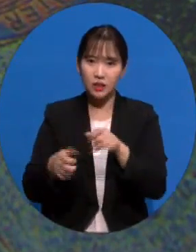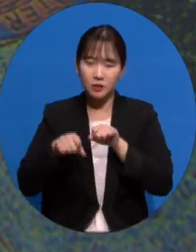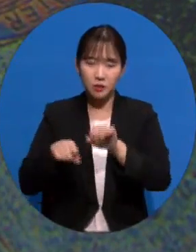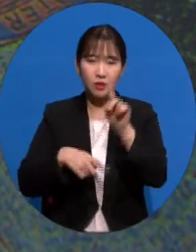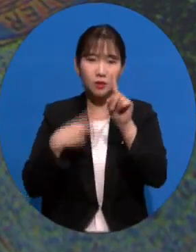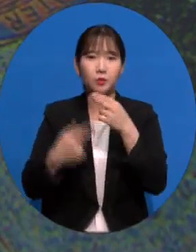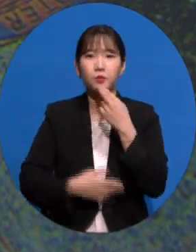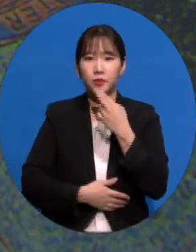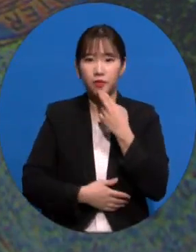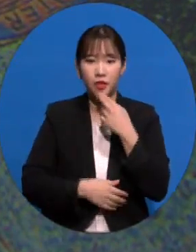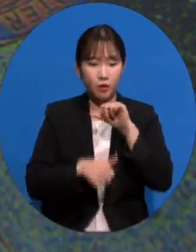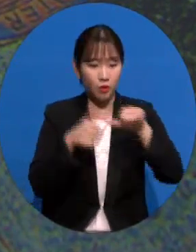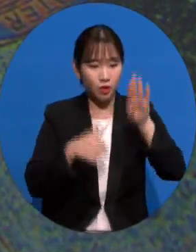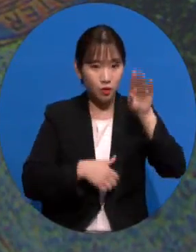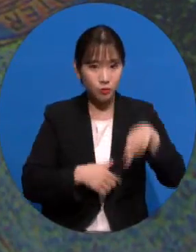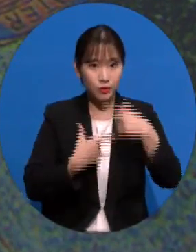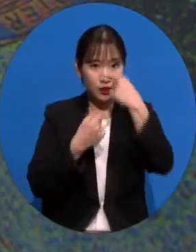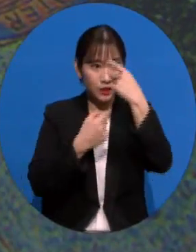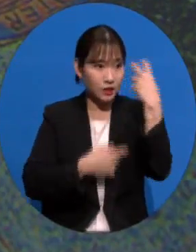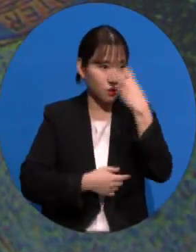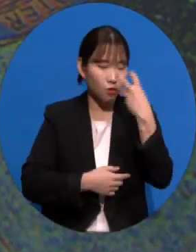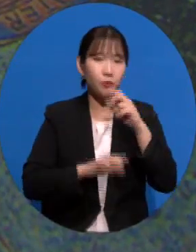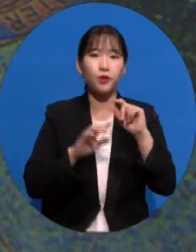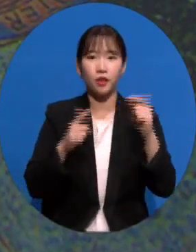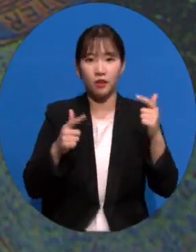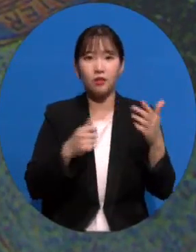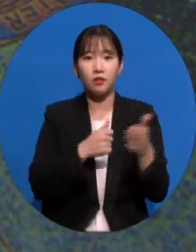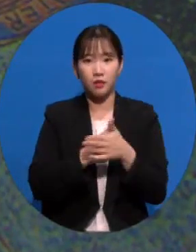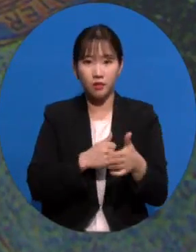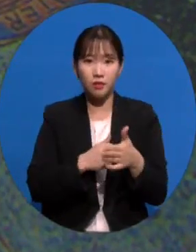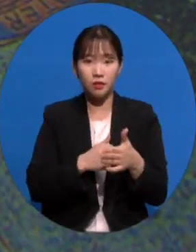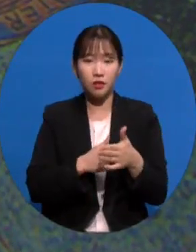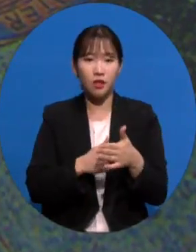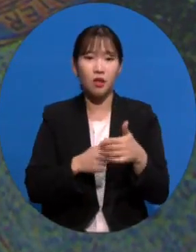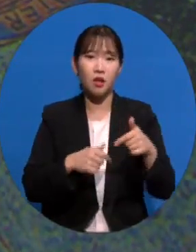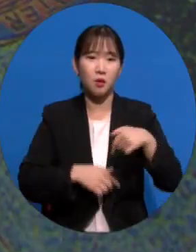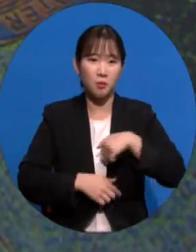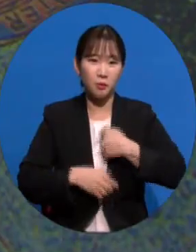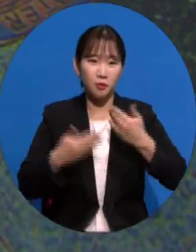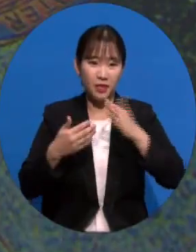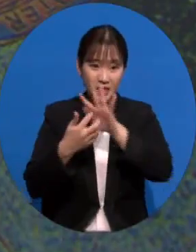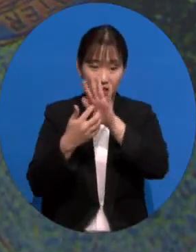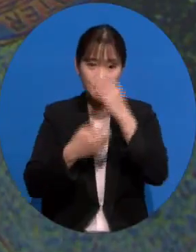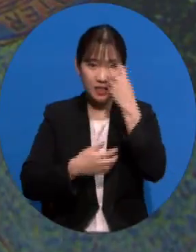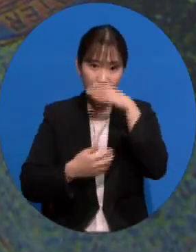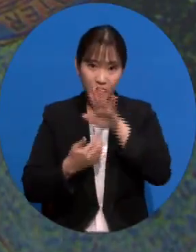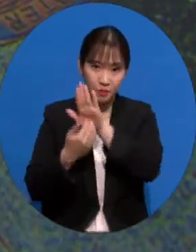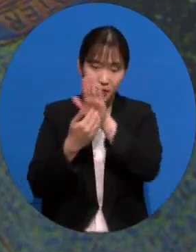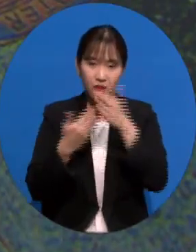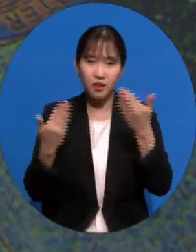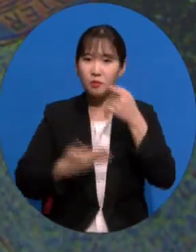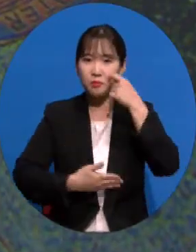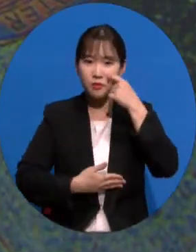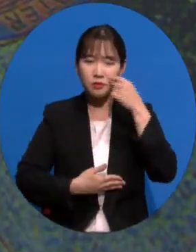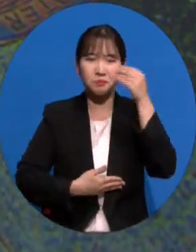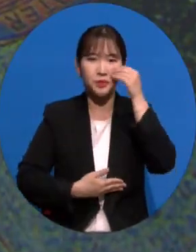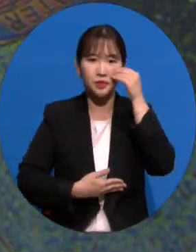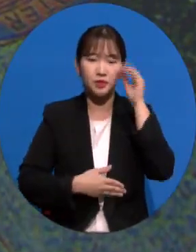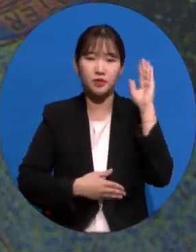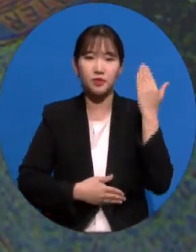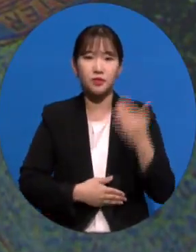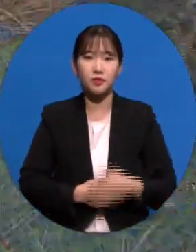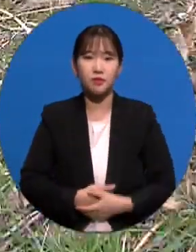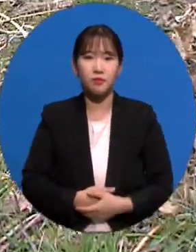않았다는데 환경부의 정기 점검 대상도 아닌 탓에 제 역할을 하지 못하고 방치됐던 겁니다. 강서영 기자입니다.